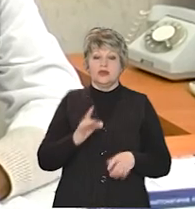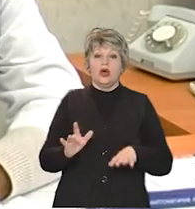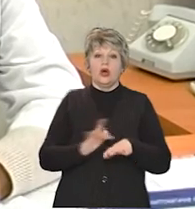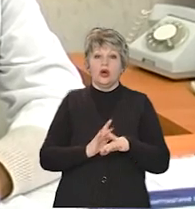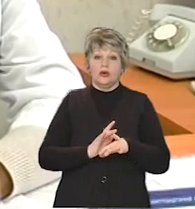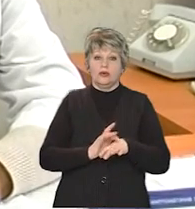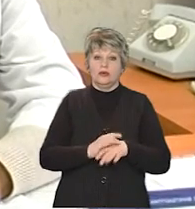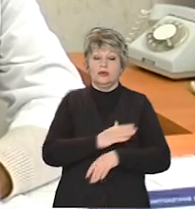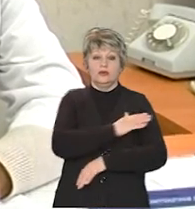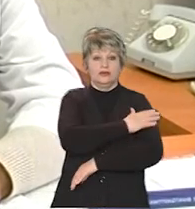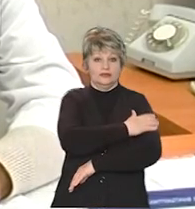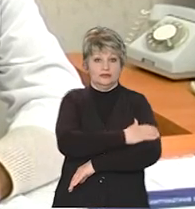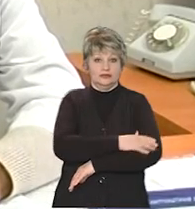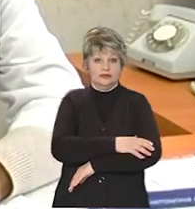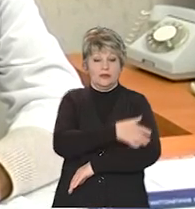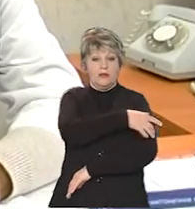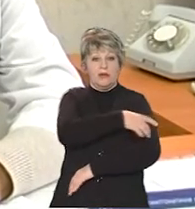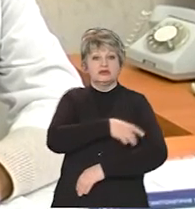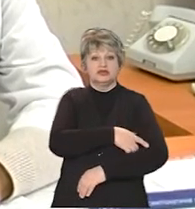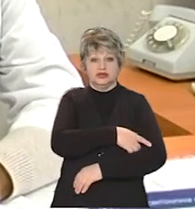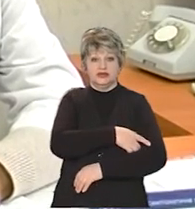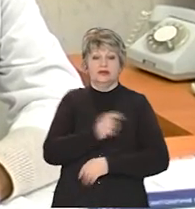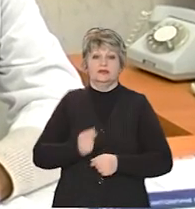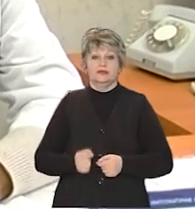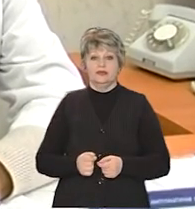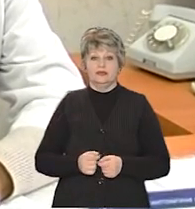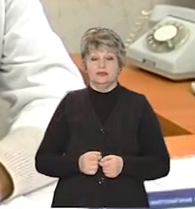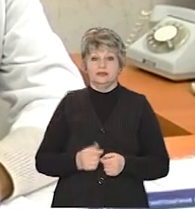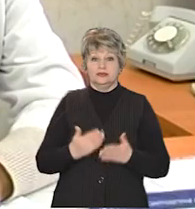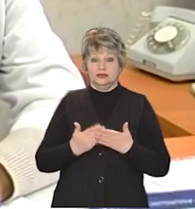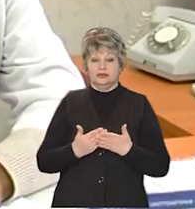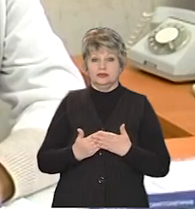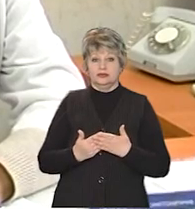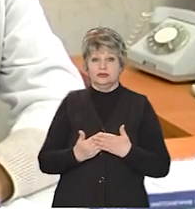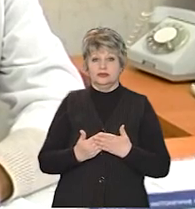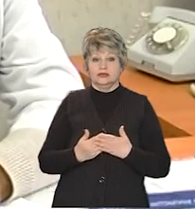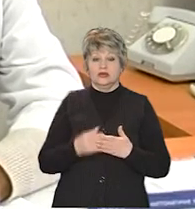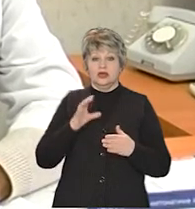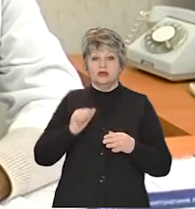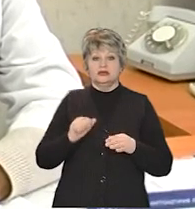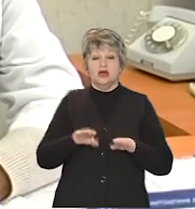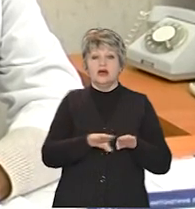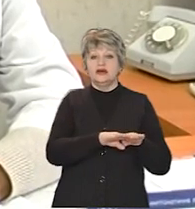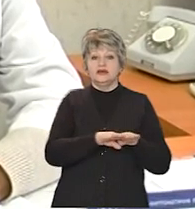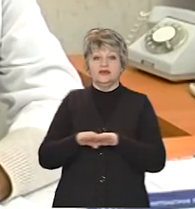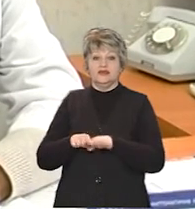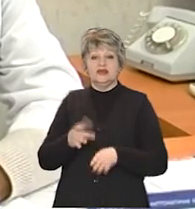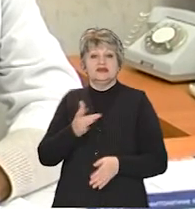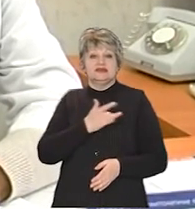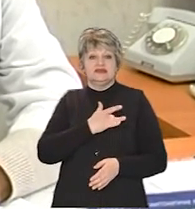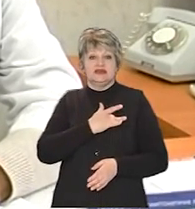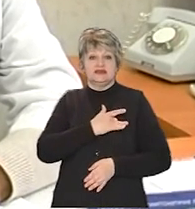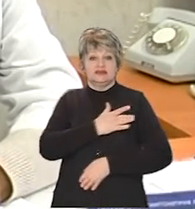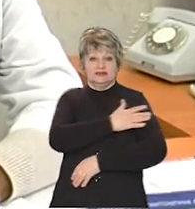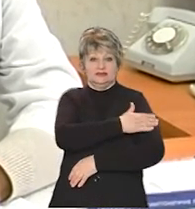на оголеному плечі. Накладається манжетка десь на рівні серця, це на